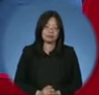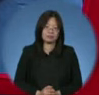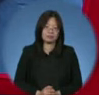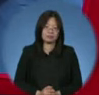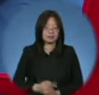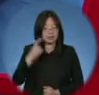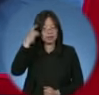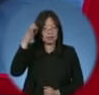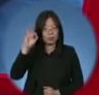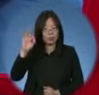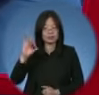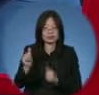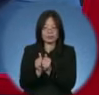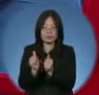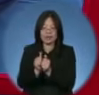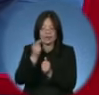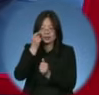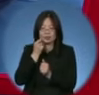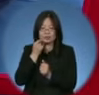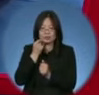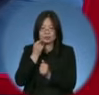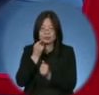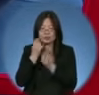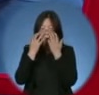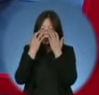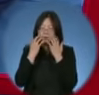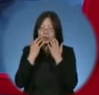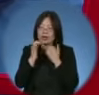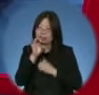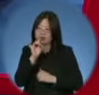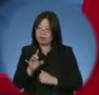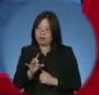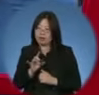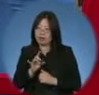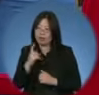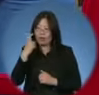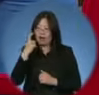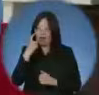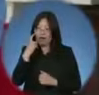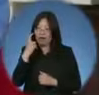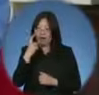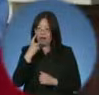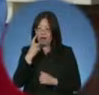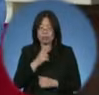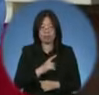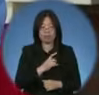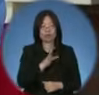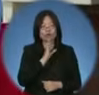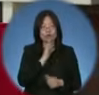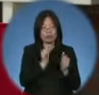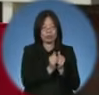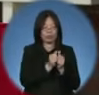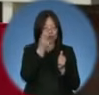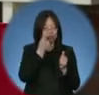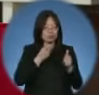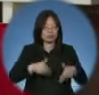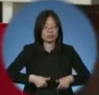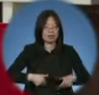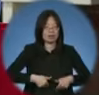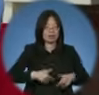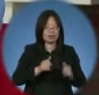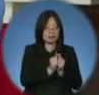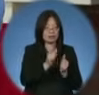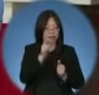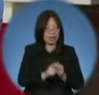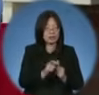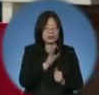하긴 생각해보면 남자가 왜 눈물 흘리면 안 돼요? 남자도 울어야죠. 남자는 강해야 된다. 근데